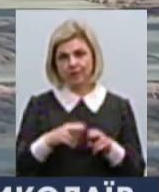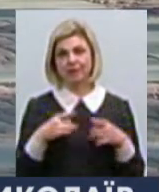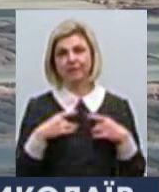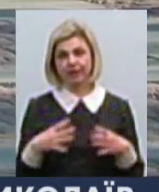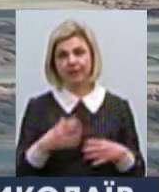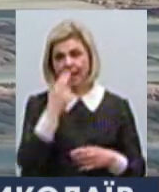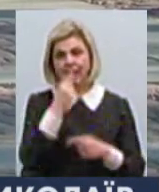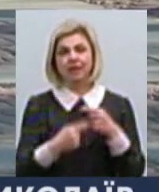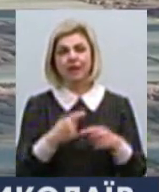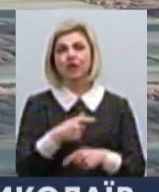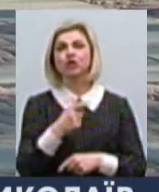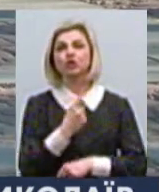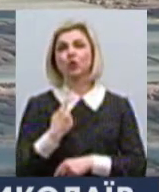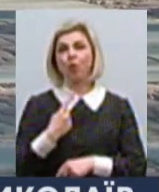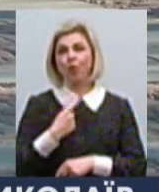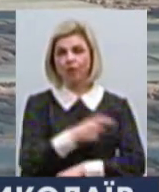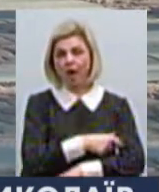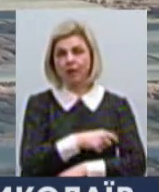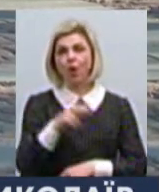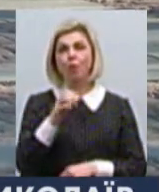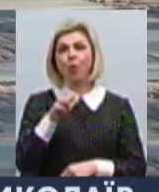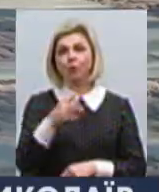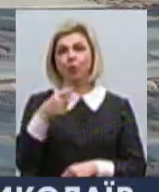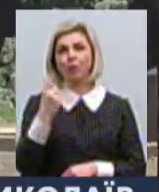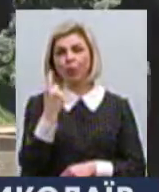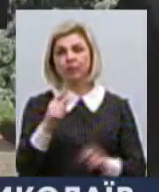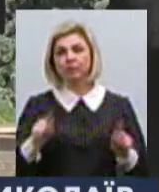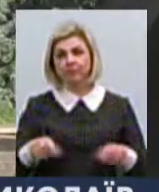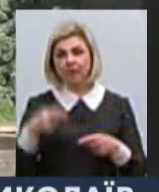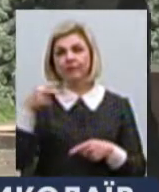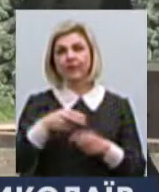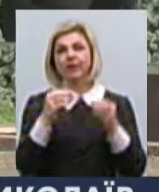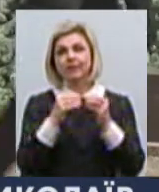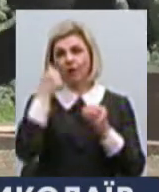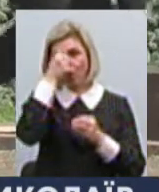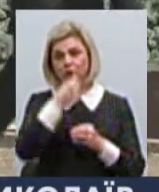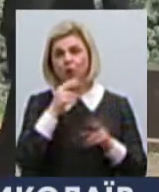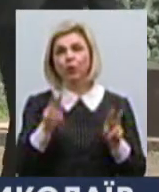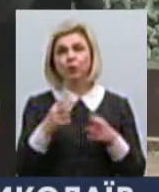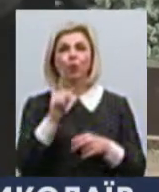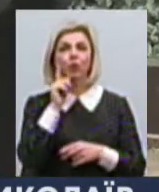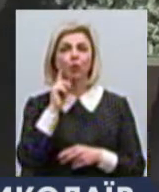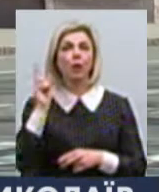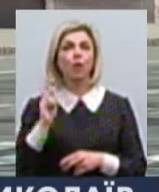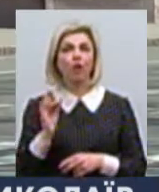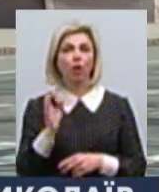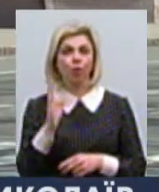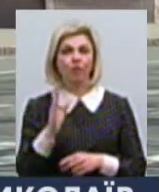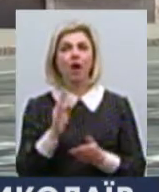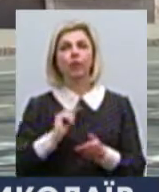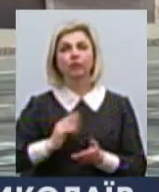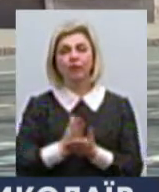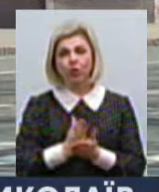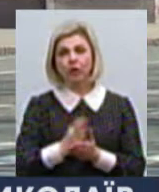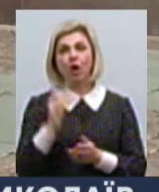Традиція чергування миколаївців на посту номер 1 відроджена у 2010 році клубом юних моряків. Функціонує пост тільки у